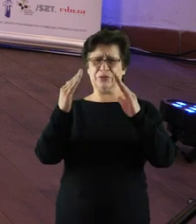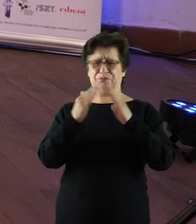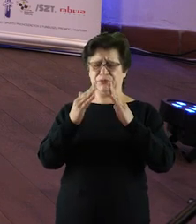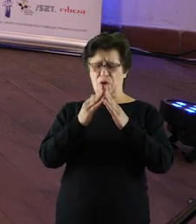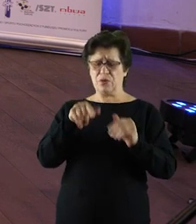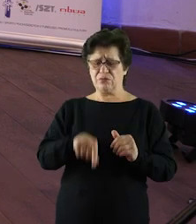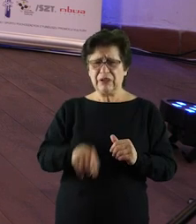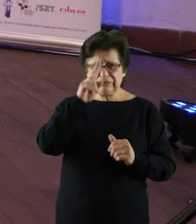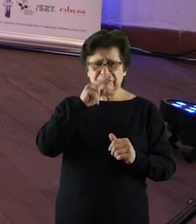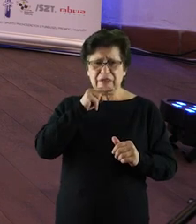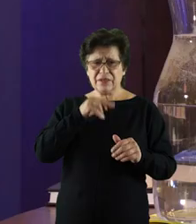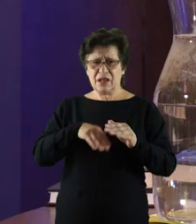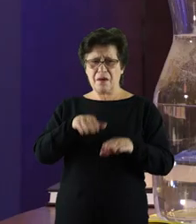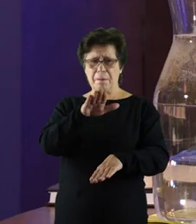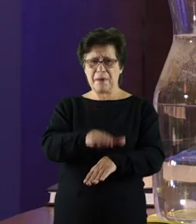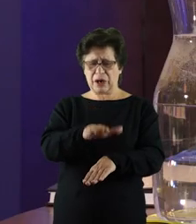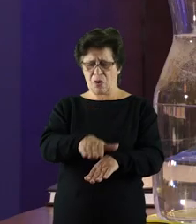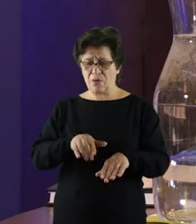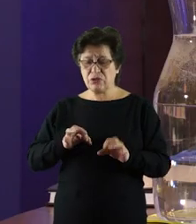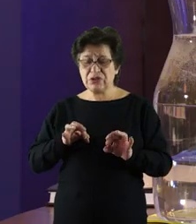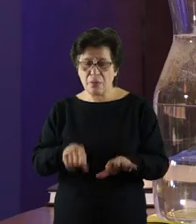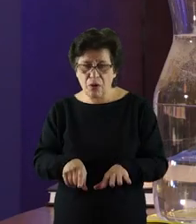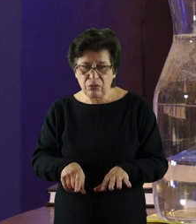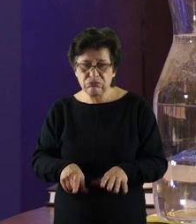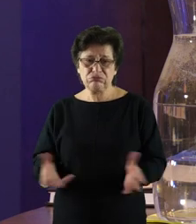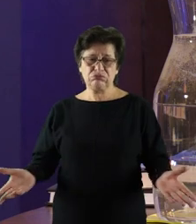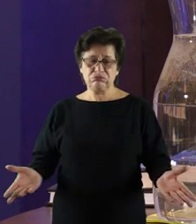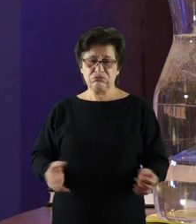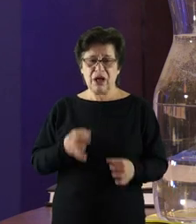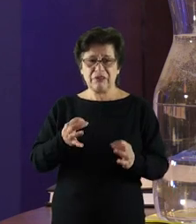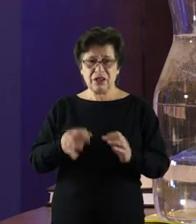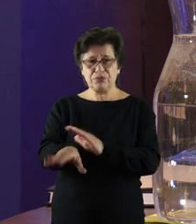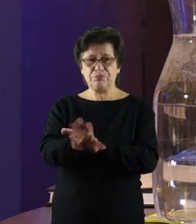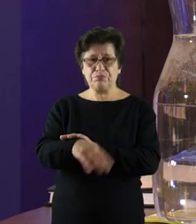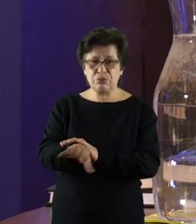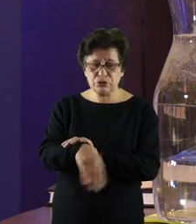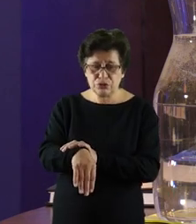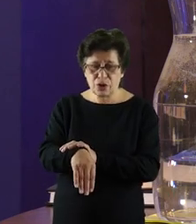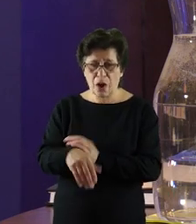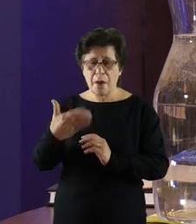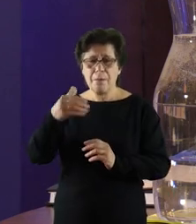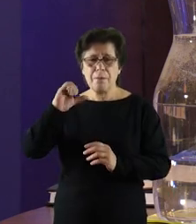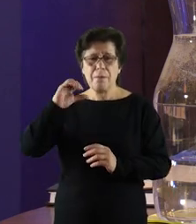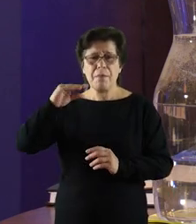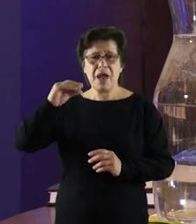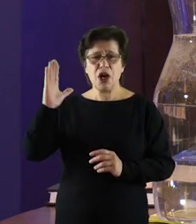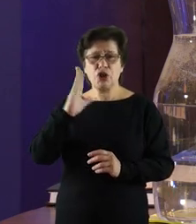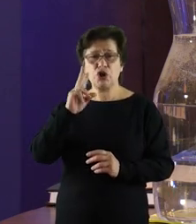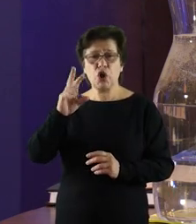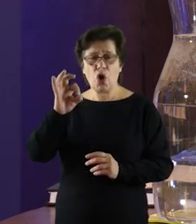swój samochód, parking jest pusty. Tata wyjechał. Mieszko rozumie, że tata go